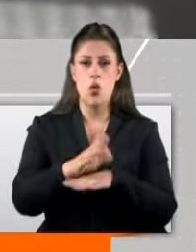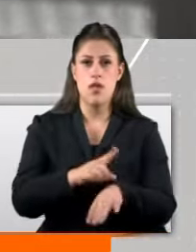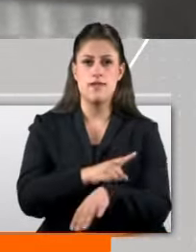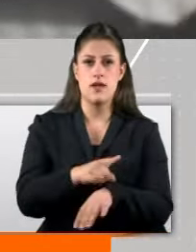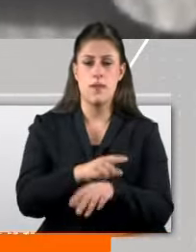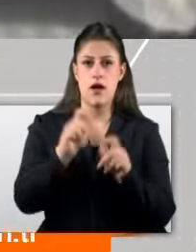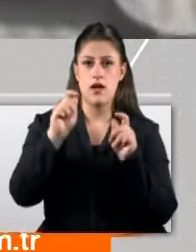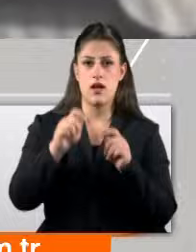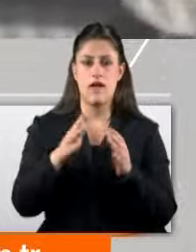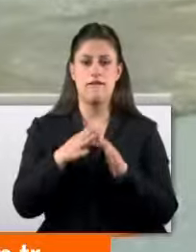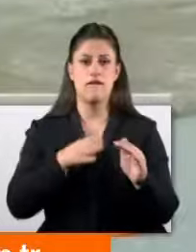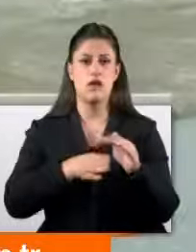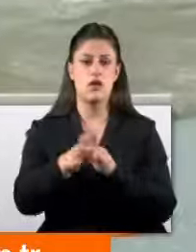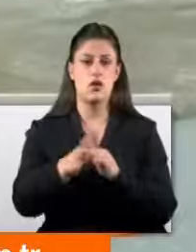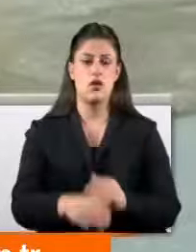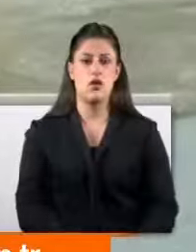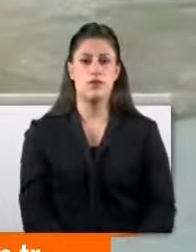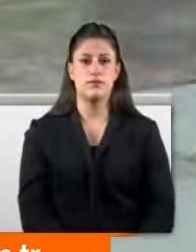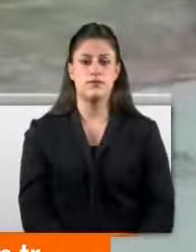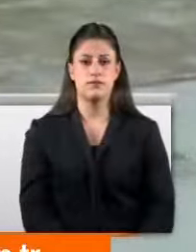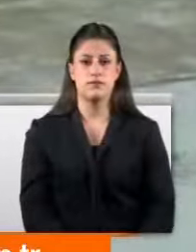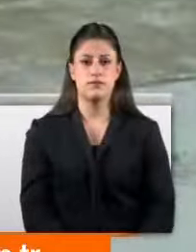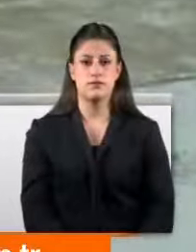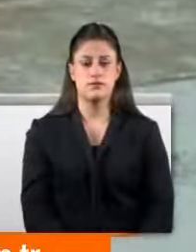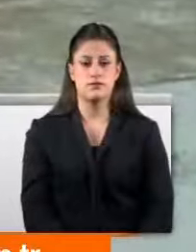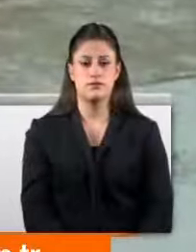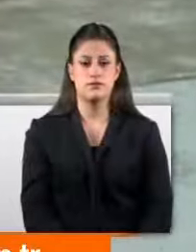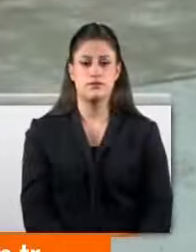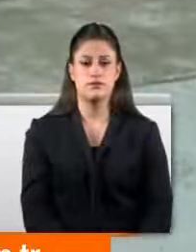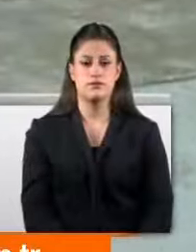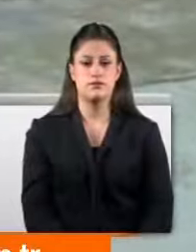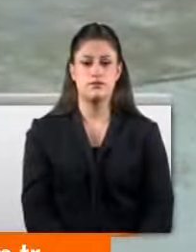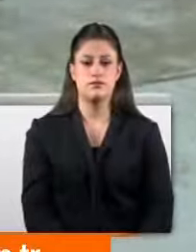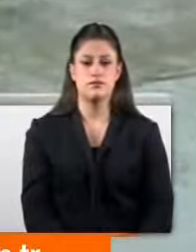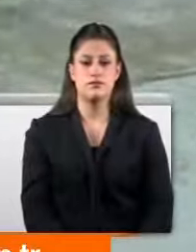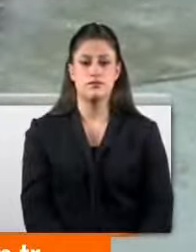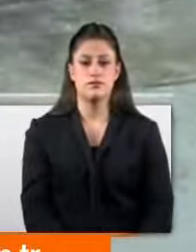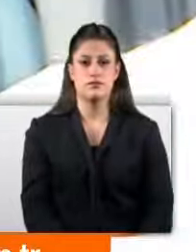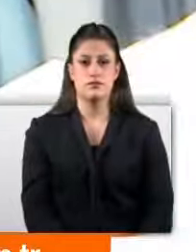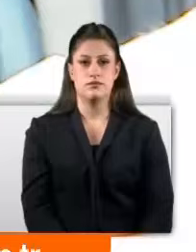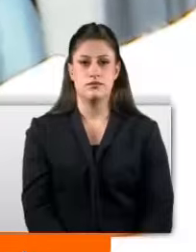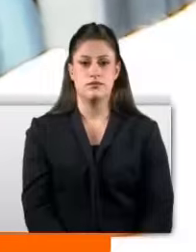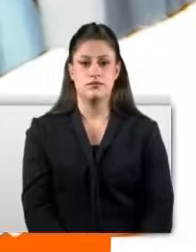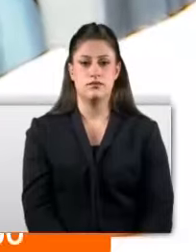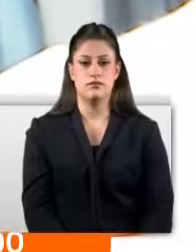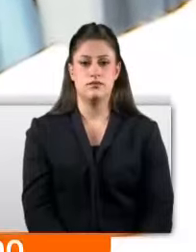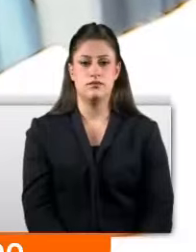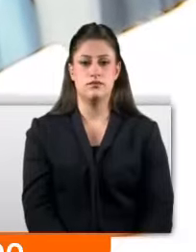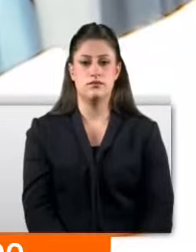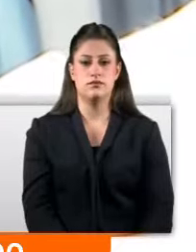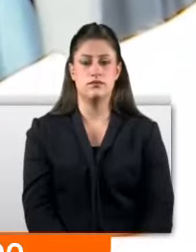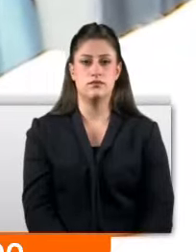belirliyorlar ve evinize giriyorlar. Biz bunu engelleyemeyiz. Hırsızlık yapacak olan her türlü yapar yani. Emniyetin problemi